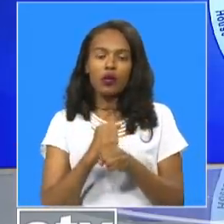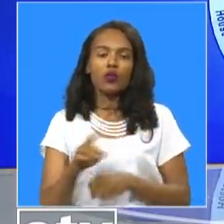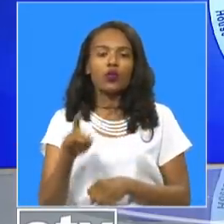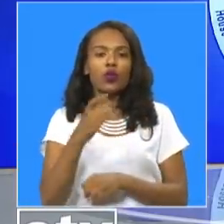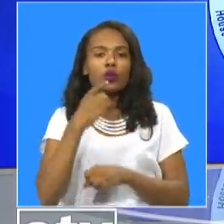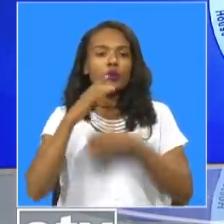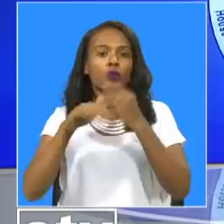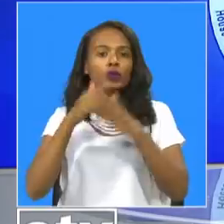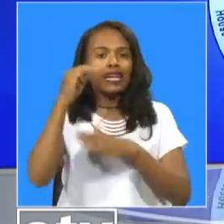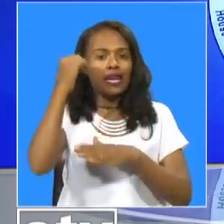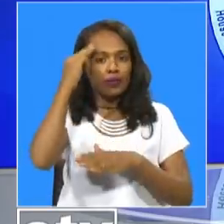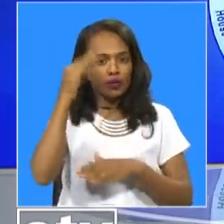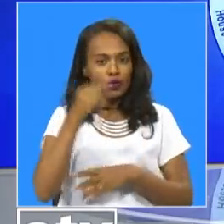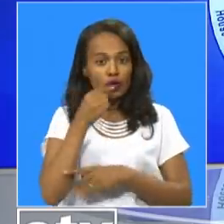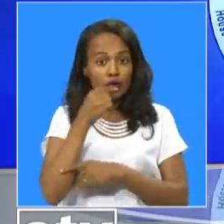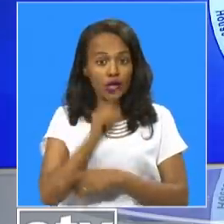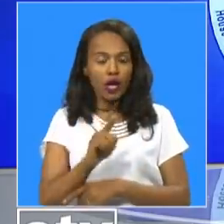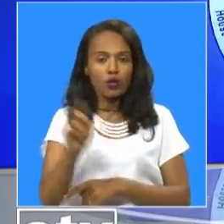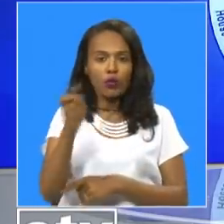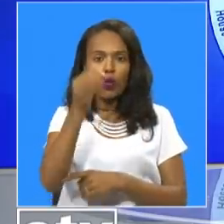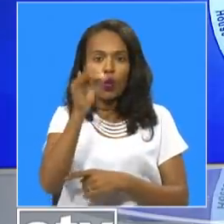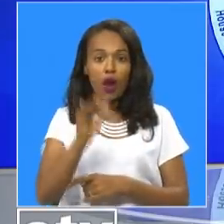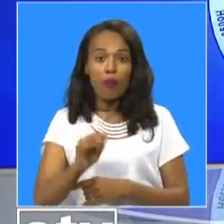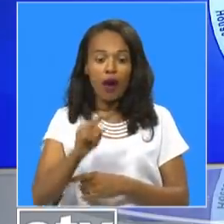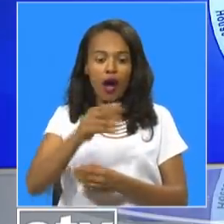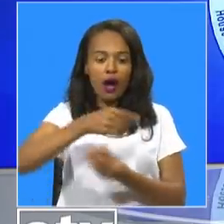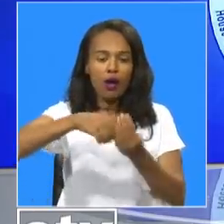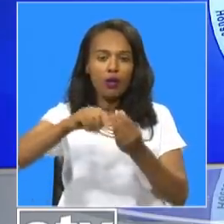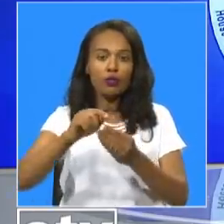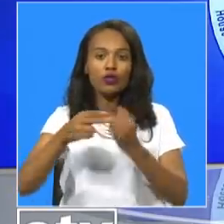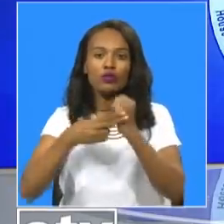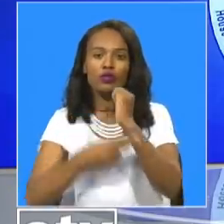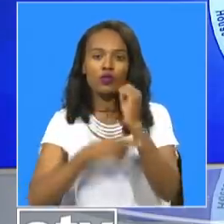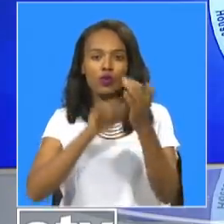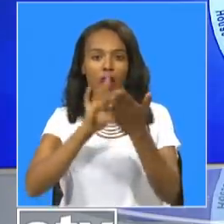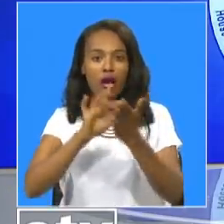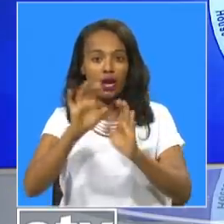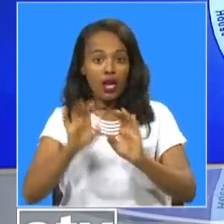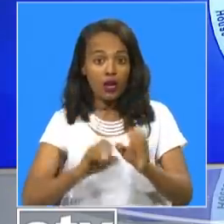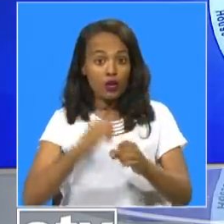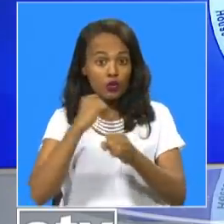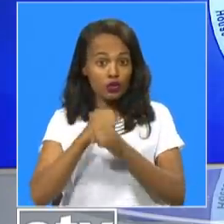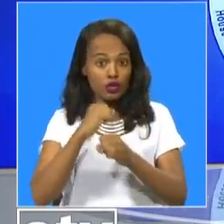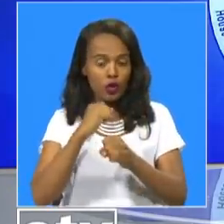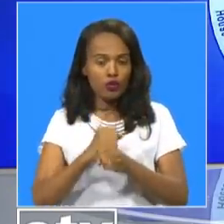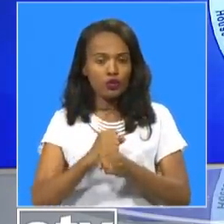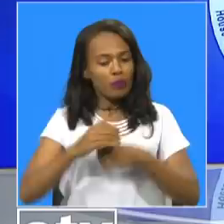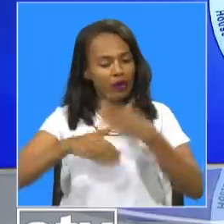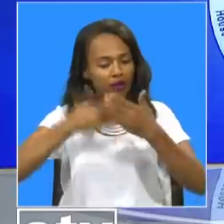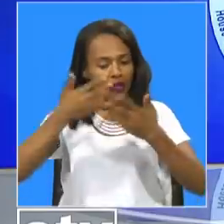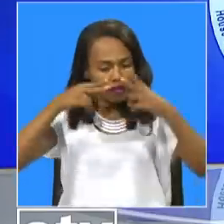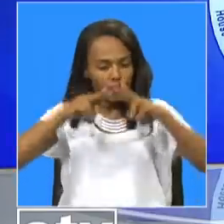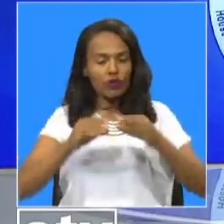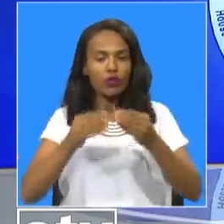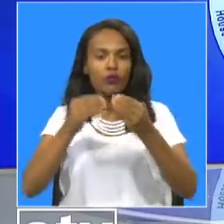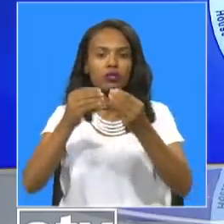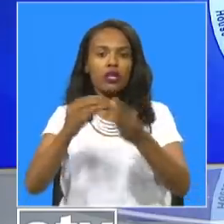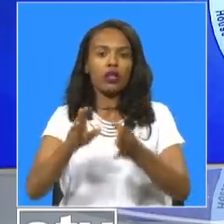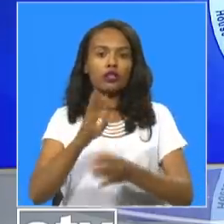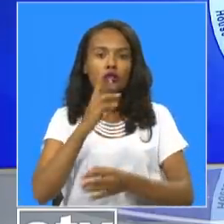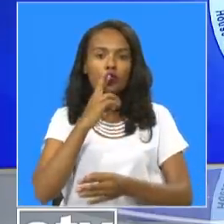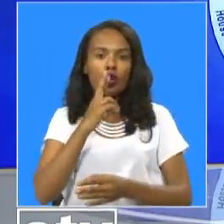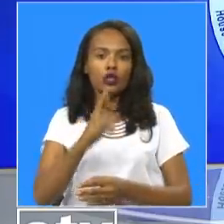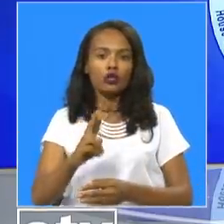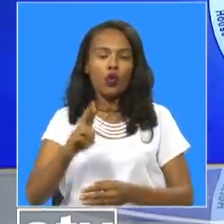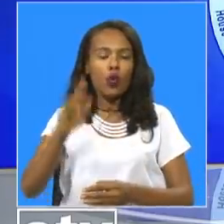ነው ጠቅላይ ሚኒስትሩ የተናገሩት። በቆላማ አካባቢዎች መስኖን ማዕከል ያደረገ የስንዴ ልማት ስራዎችም በቀጣይ ትኩረት የሚሰጣቸው